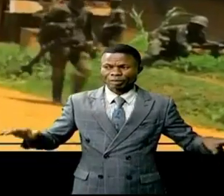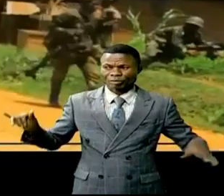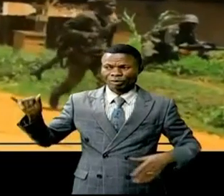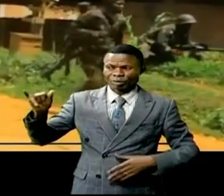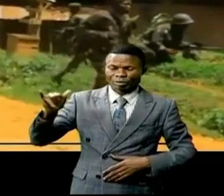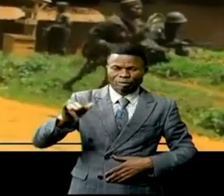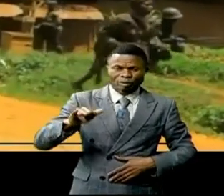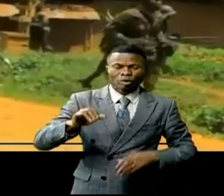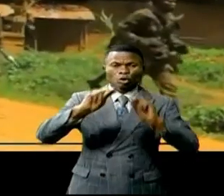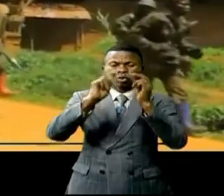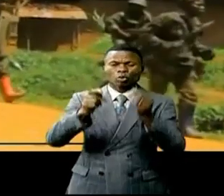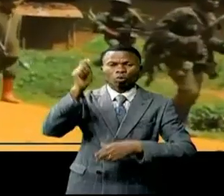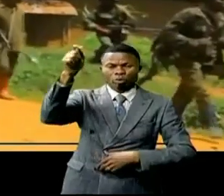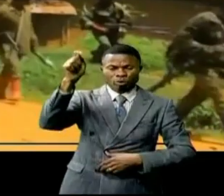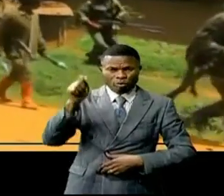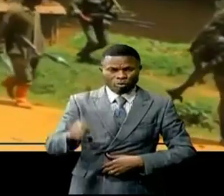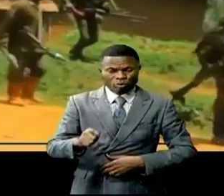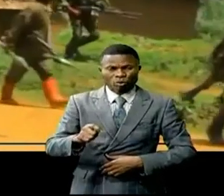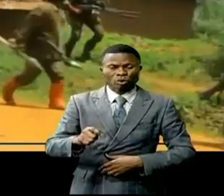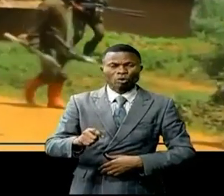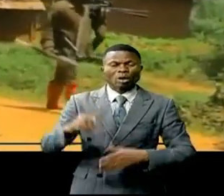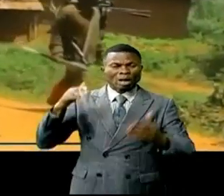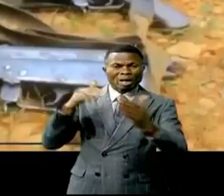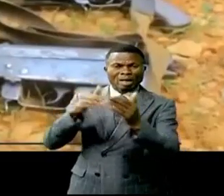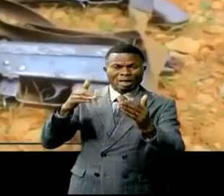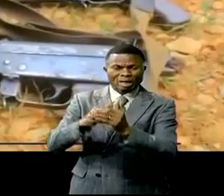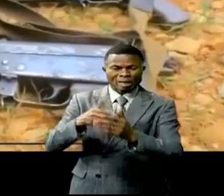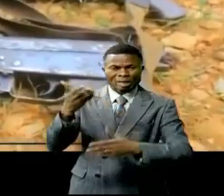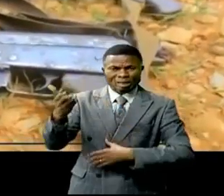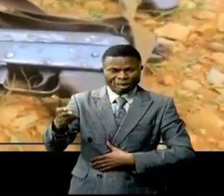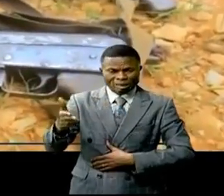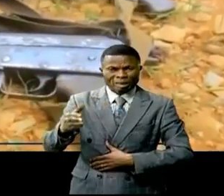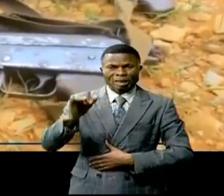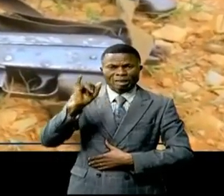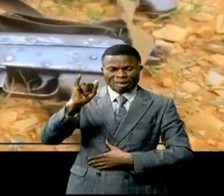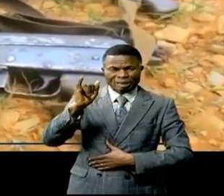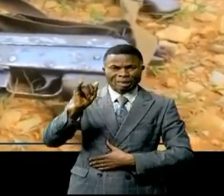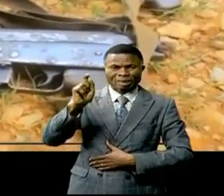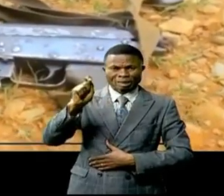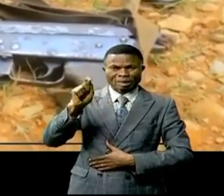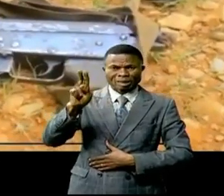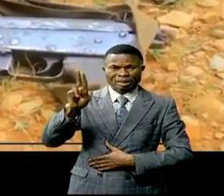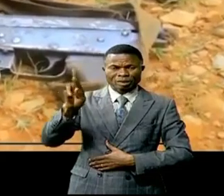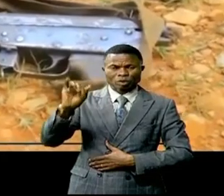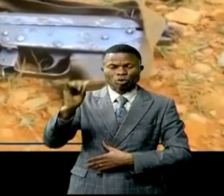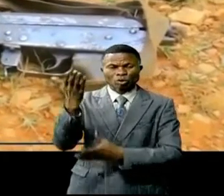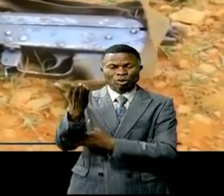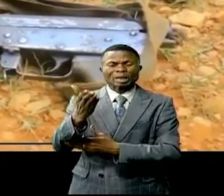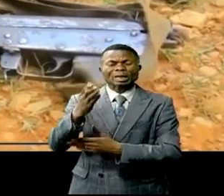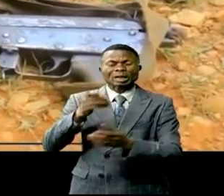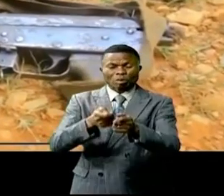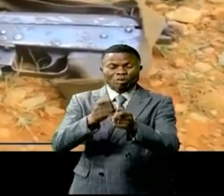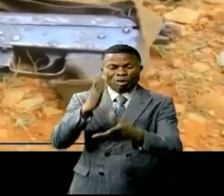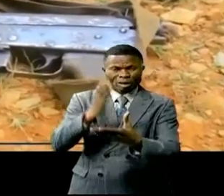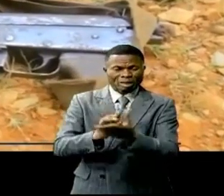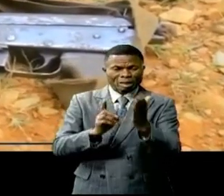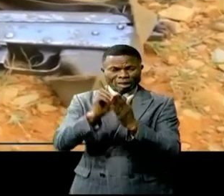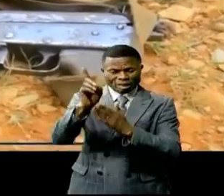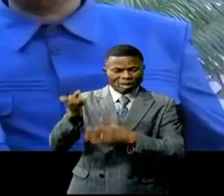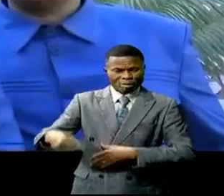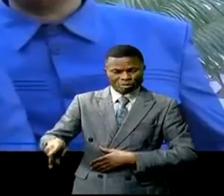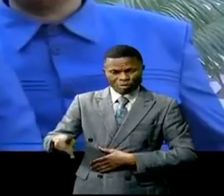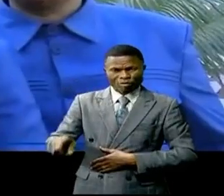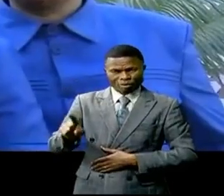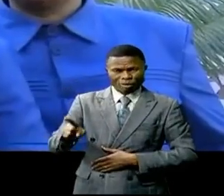Les groupes armés encore actifs en Ituri doivent s'aligner dans la logique de la paix en déposant les armes. Ceci pour le développement de cette